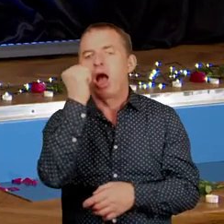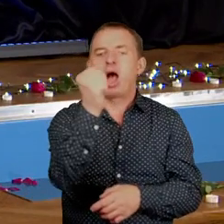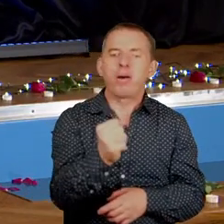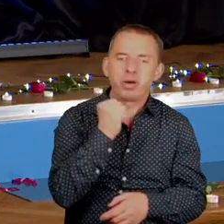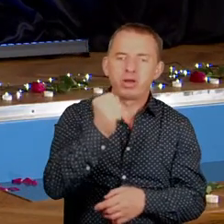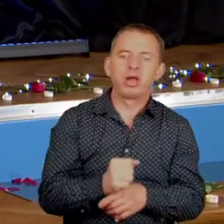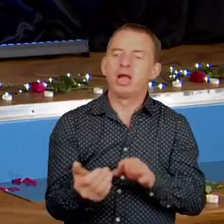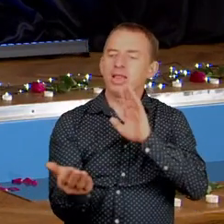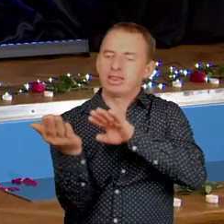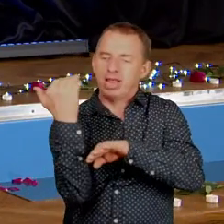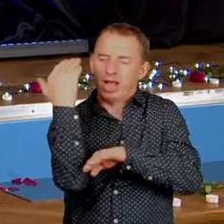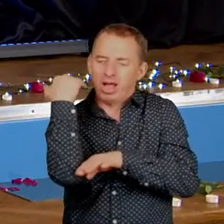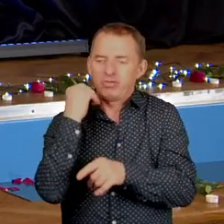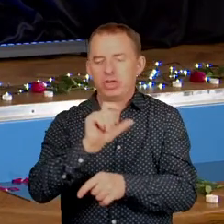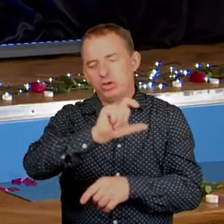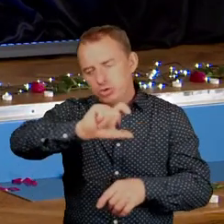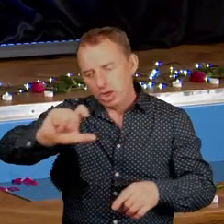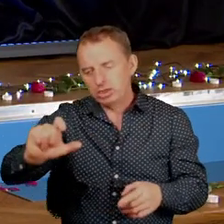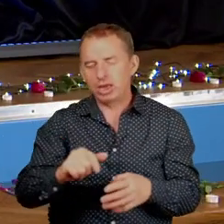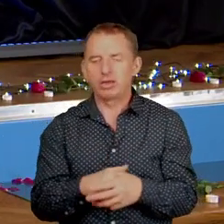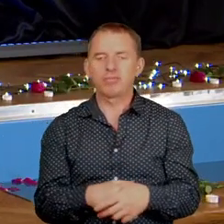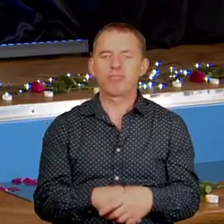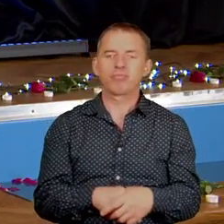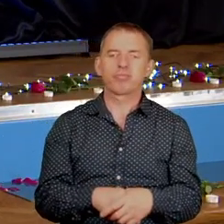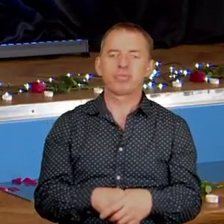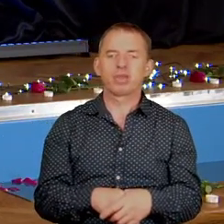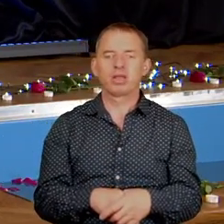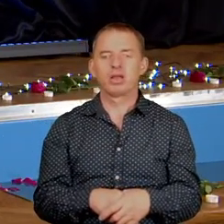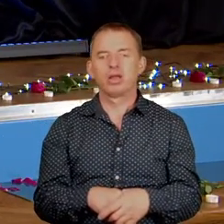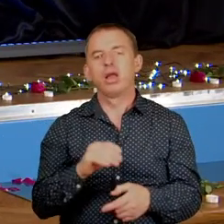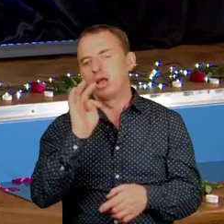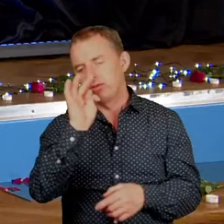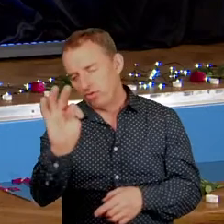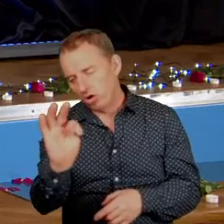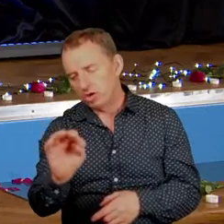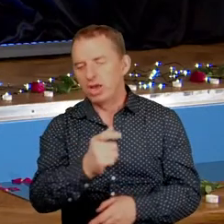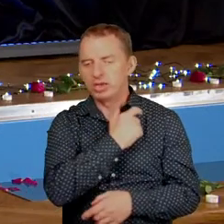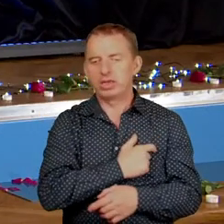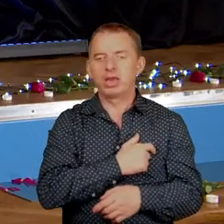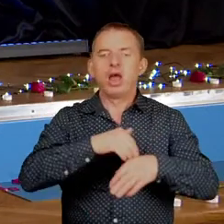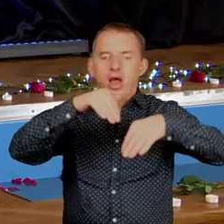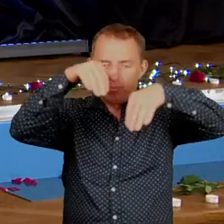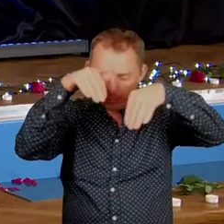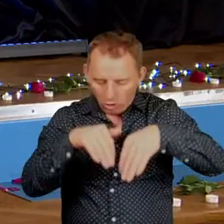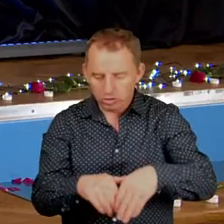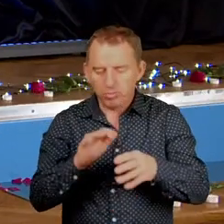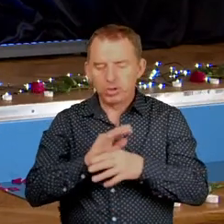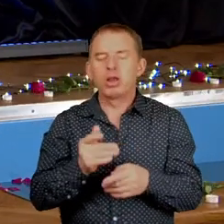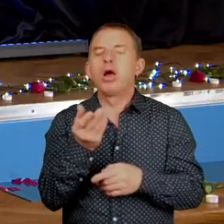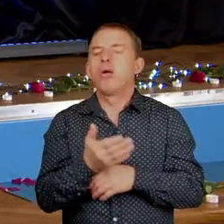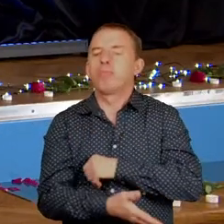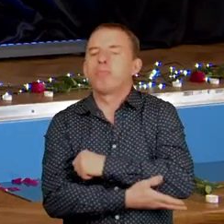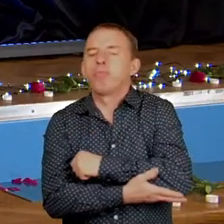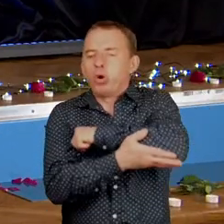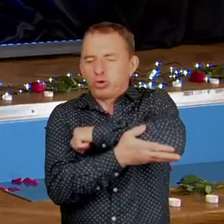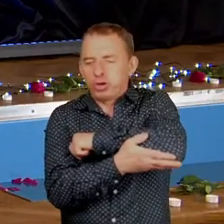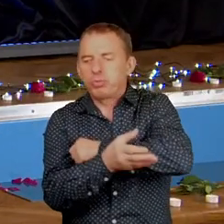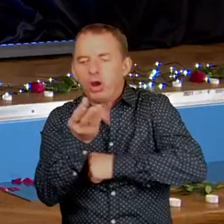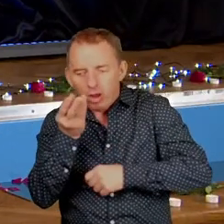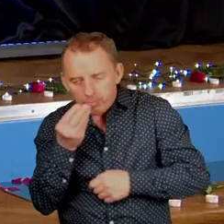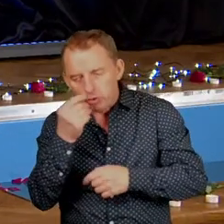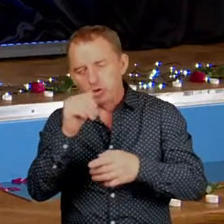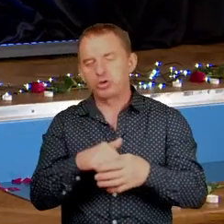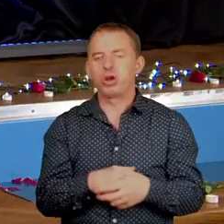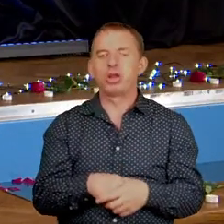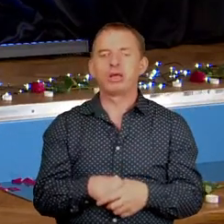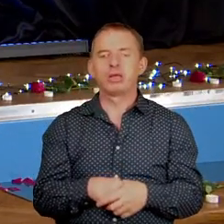w dawnych czasach. Your heart can be made glad. Twoje serce może być pokrzepione. As you cling to the hope of the